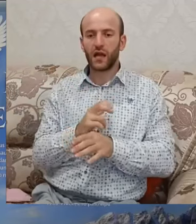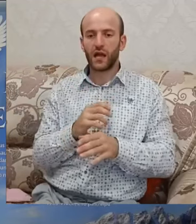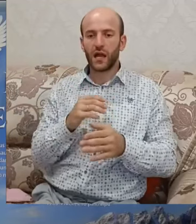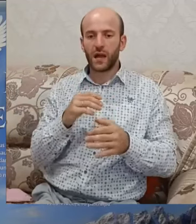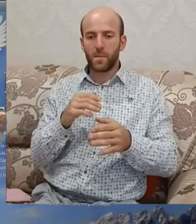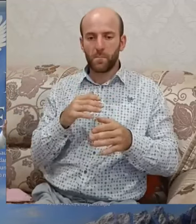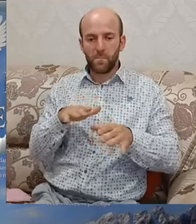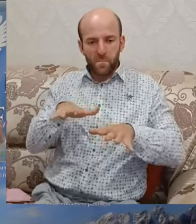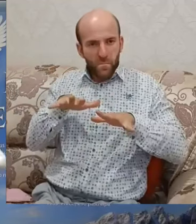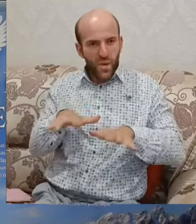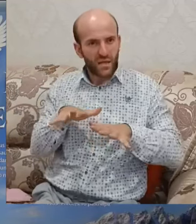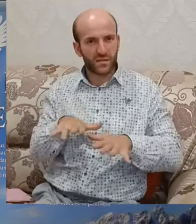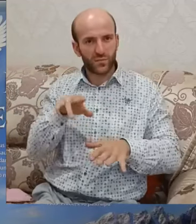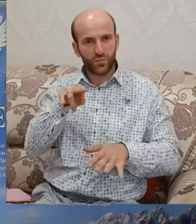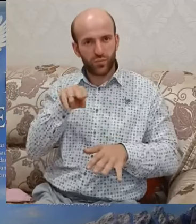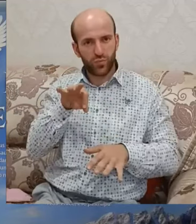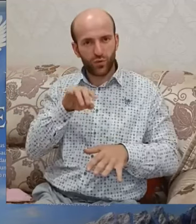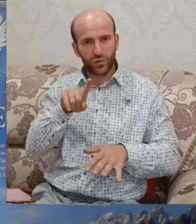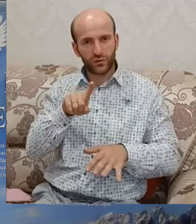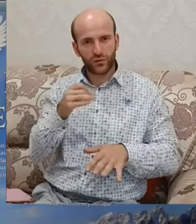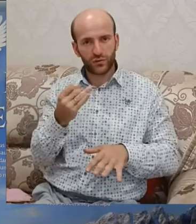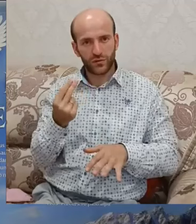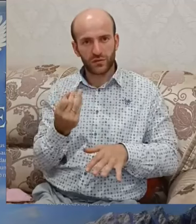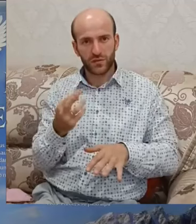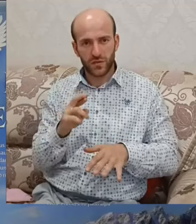Jos mąstymas. Её мышление.